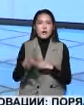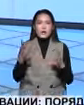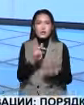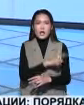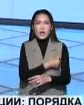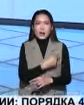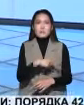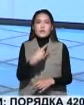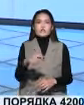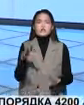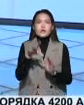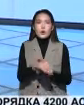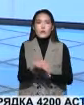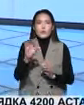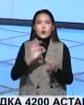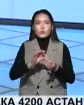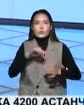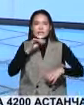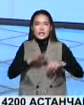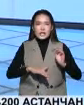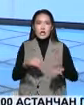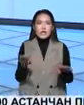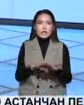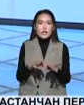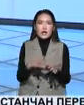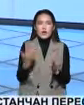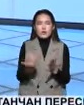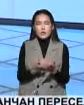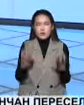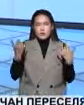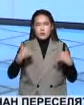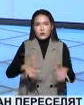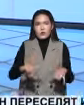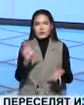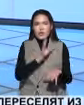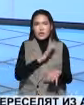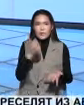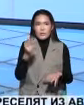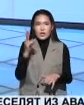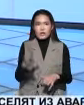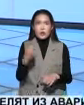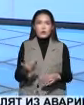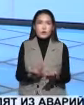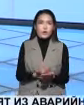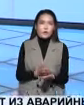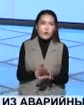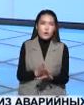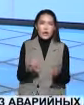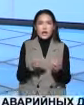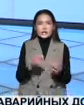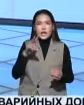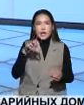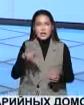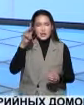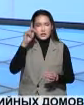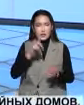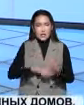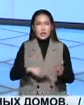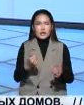среди которых в основном узкие специалисты, такая новость застала врасплох. Ведь в этих квартирах они прожили больше 10 лет и надеялись